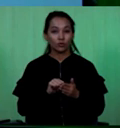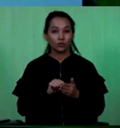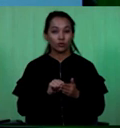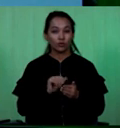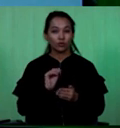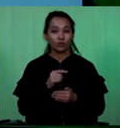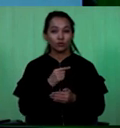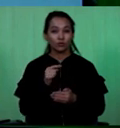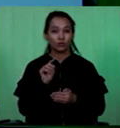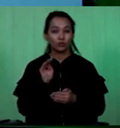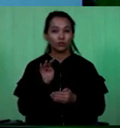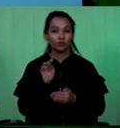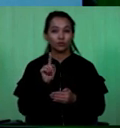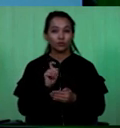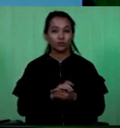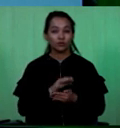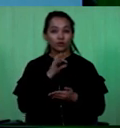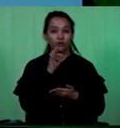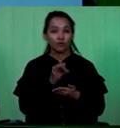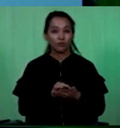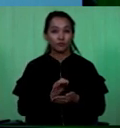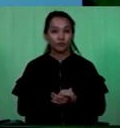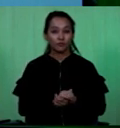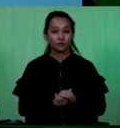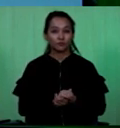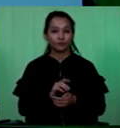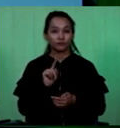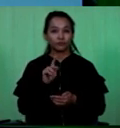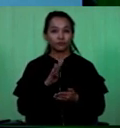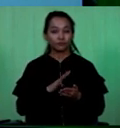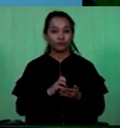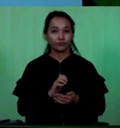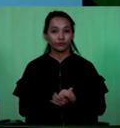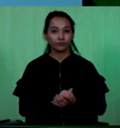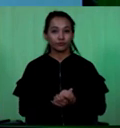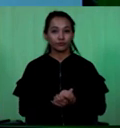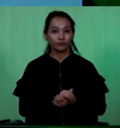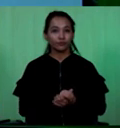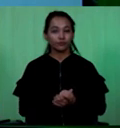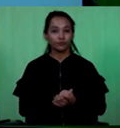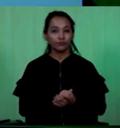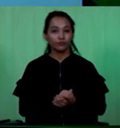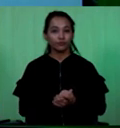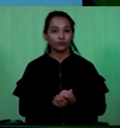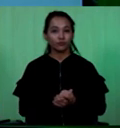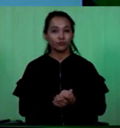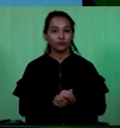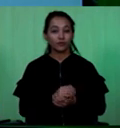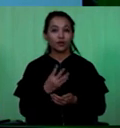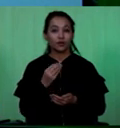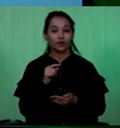4100 ni ayiramiz. Javob 1900 dona. Demak,